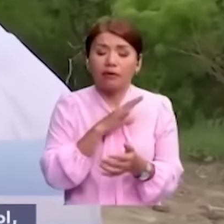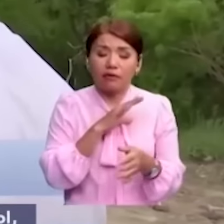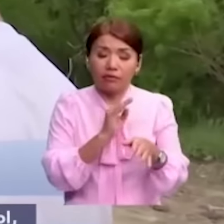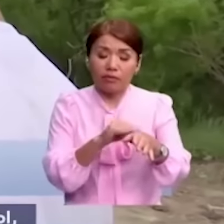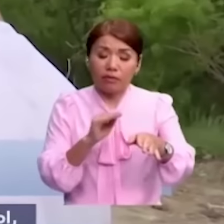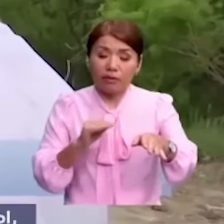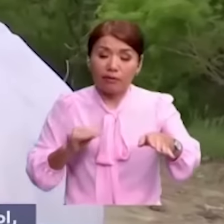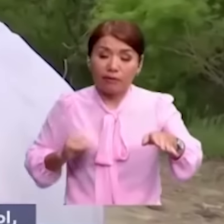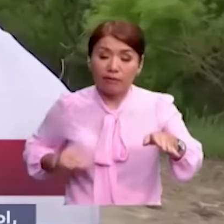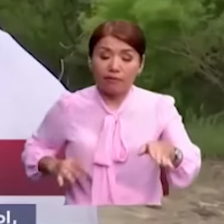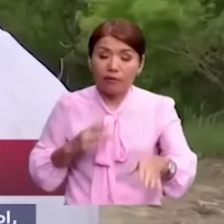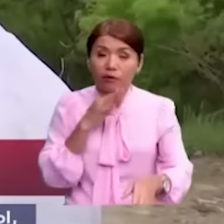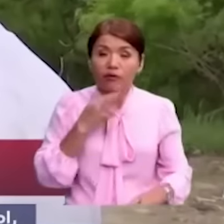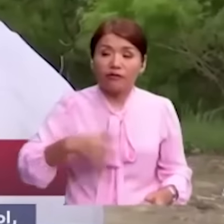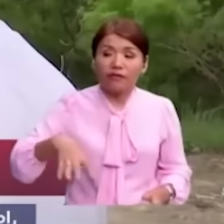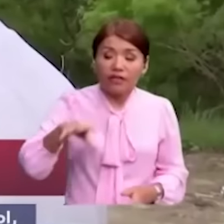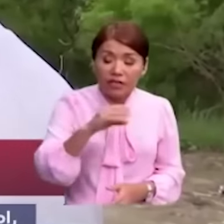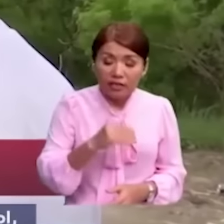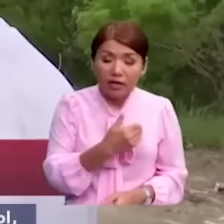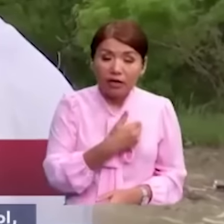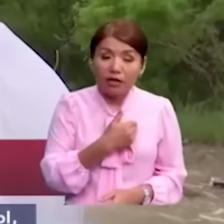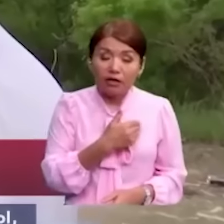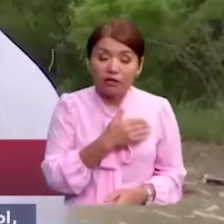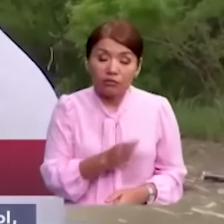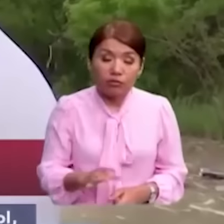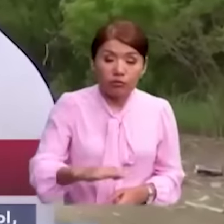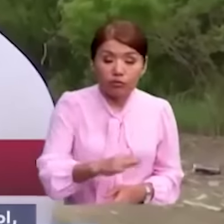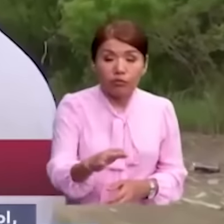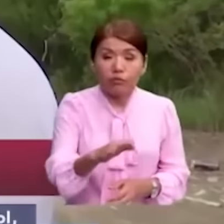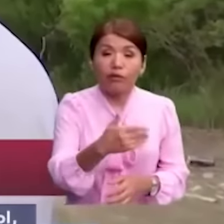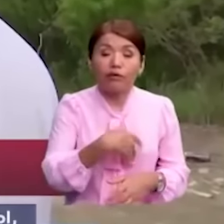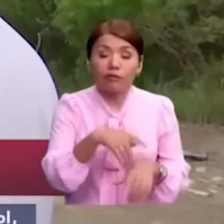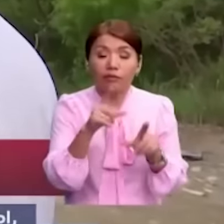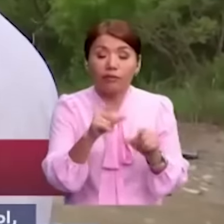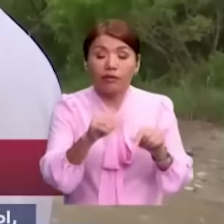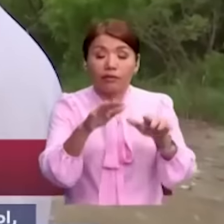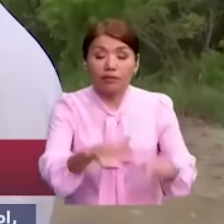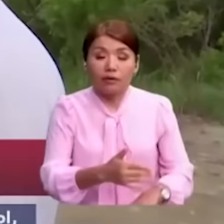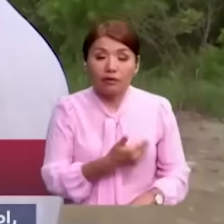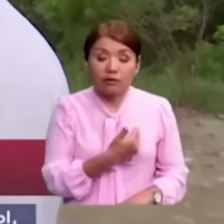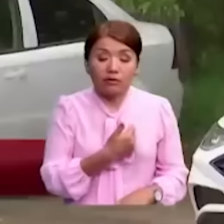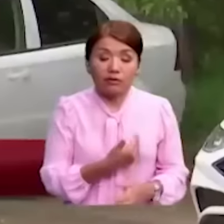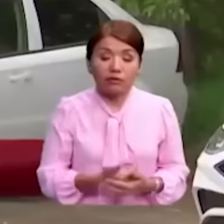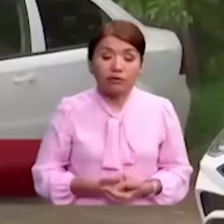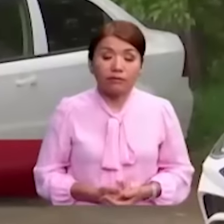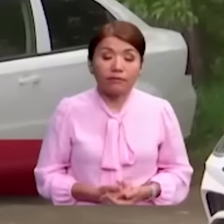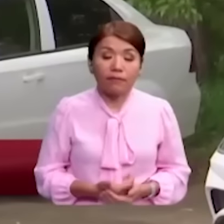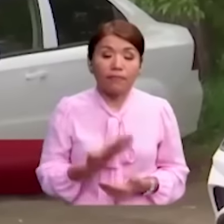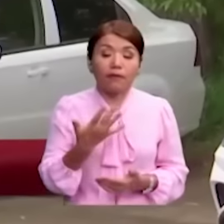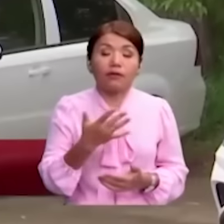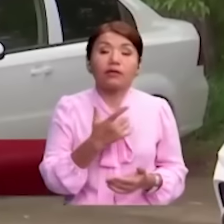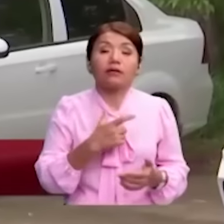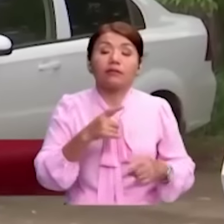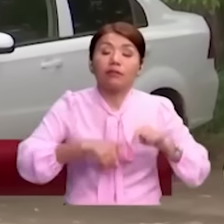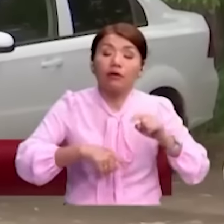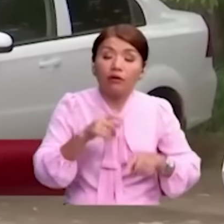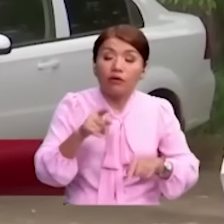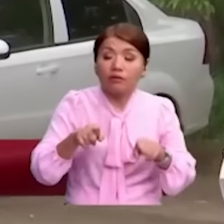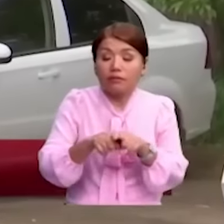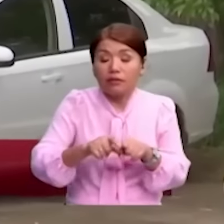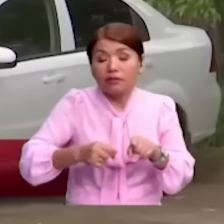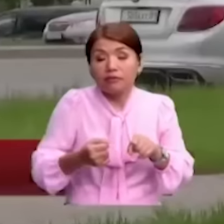что все так, естественно, хотят пролезть быстро, чтобы этот штраф не попасть на 5000. Тіпті туған-туыс дос-жарандарын